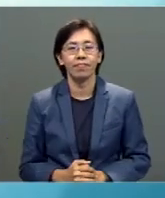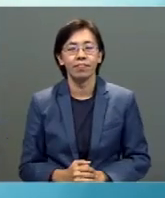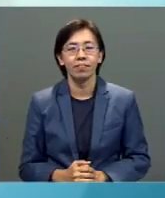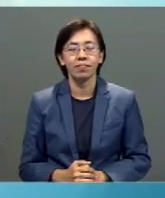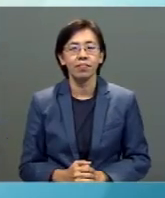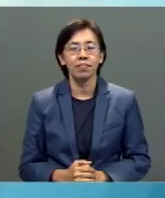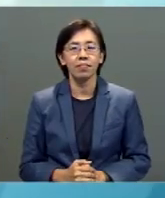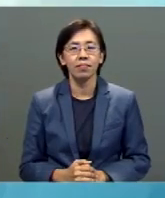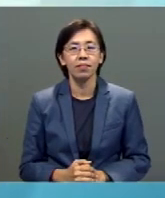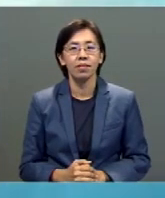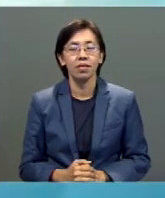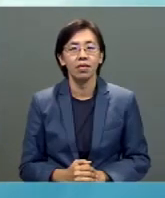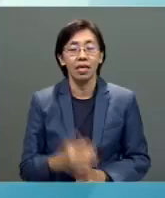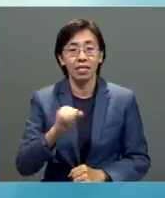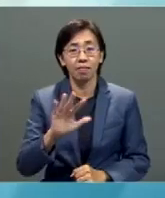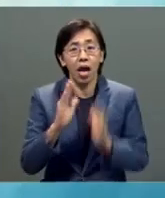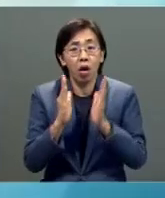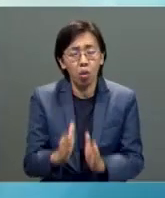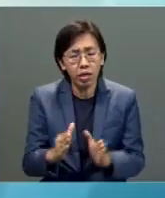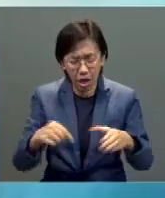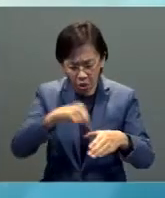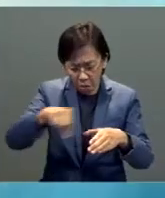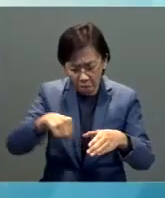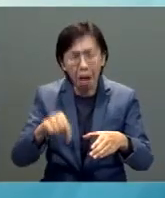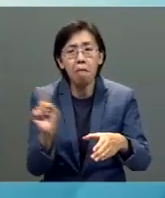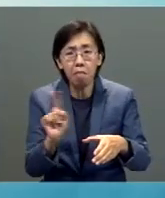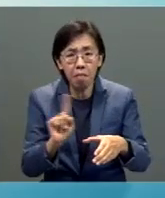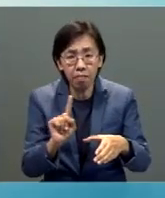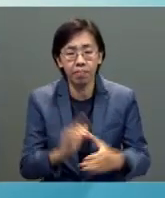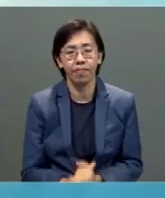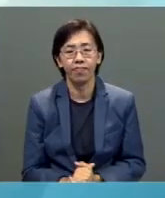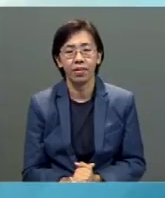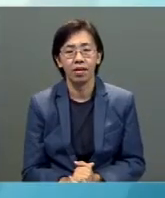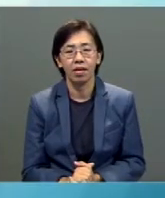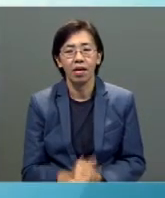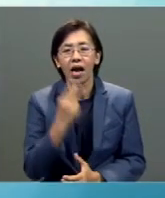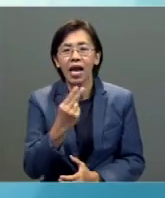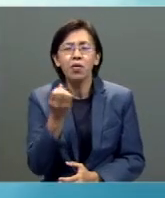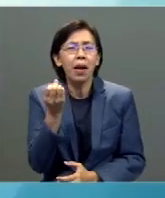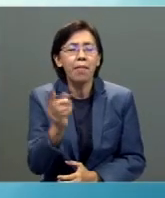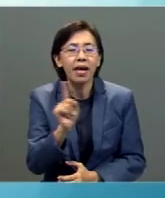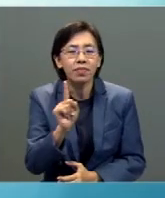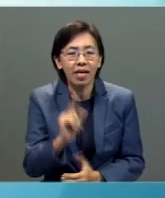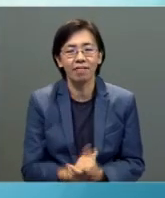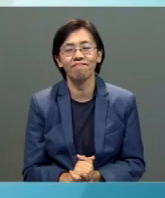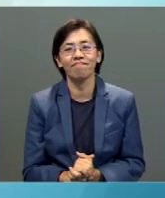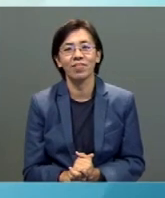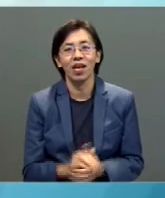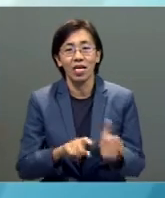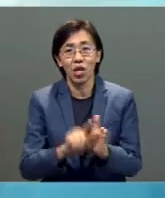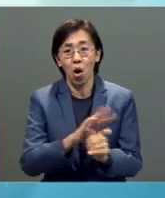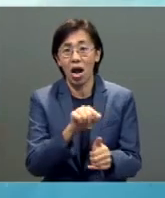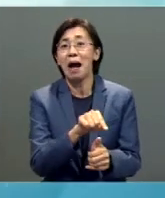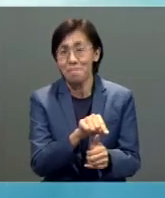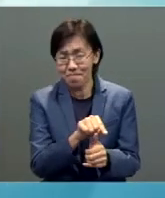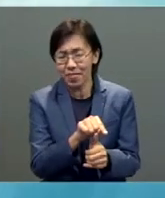มาดูใน15รายนี้เป็นอย่างไรนะครับก็พบว่าโดยกลุ่มก้อนใหญ่ก็คือใกล้ชิดกับผู้ป่วยยืนยัน